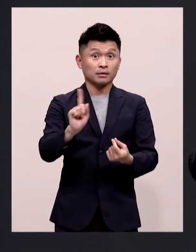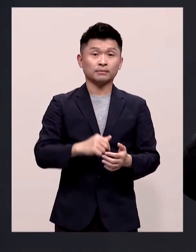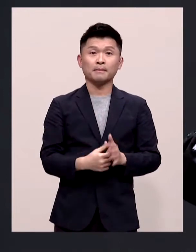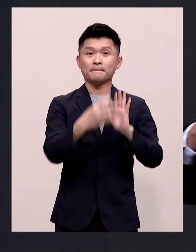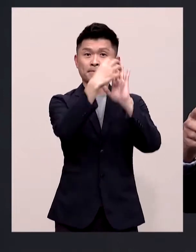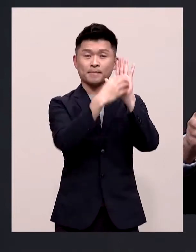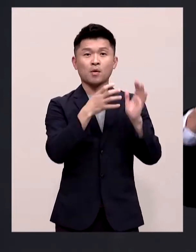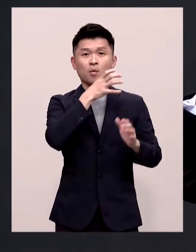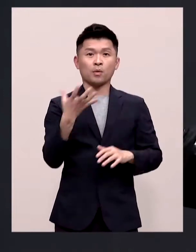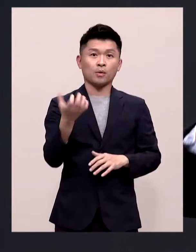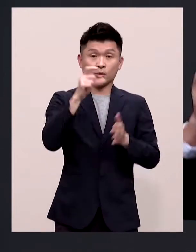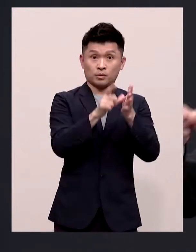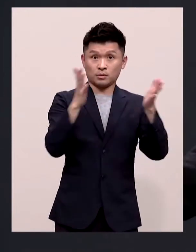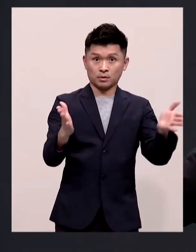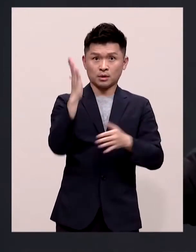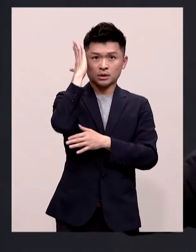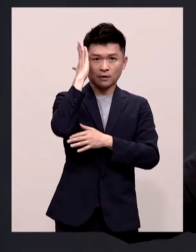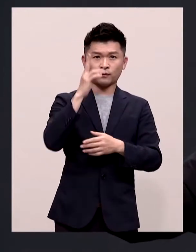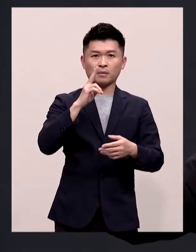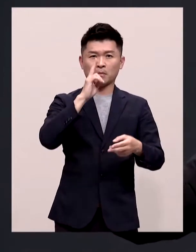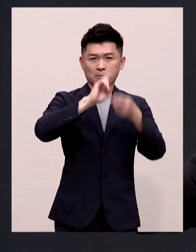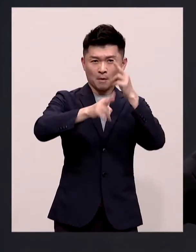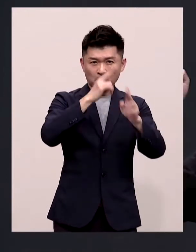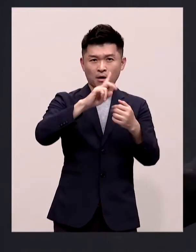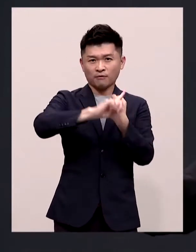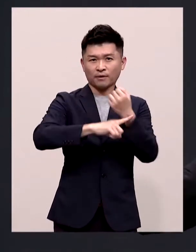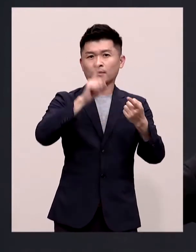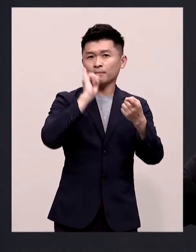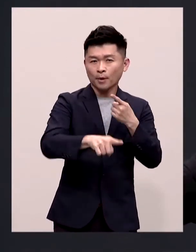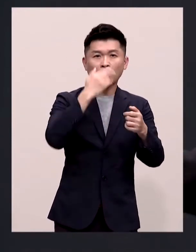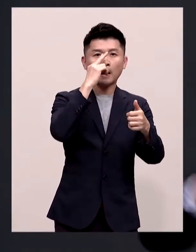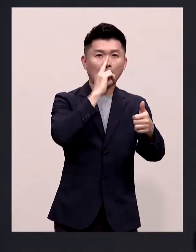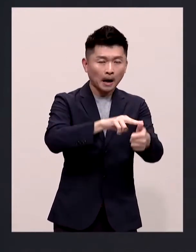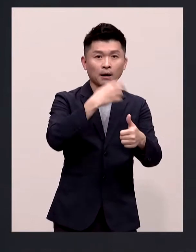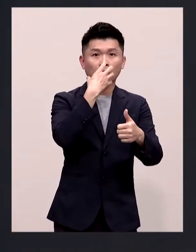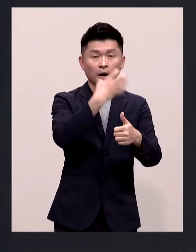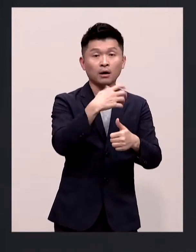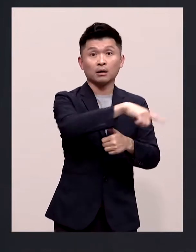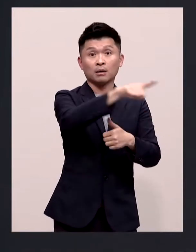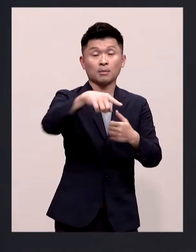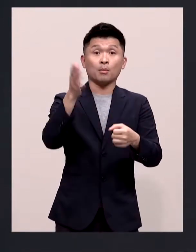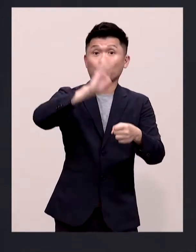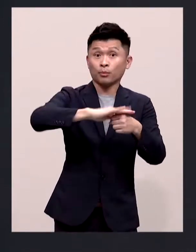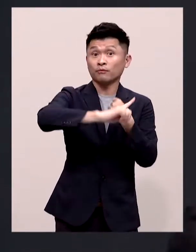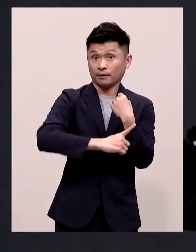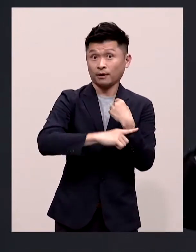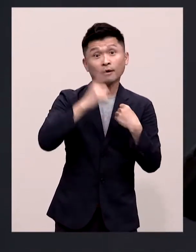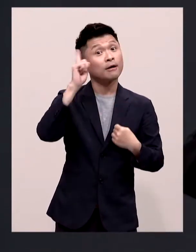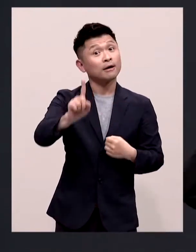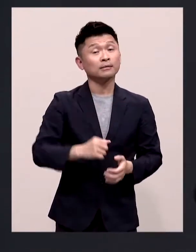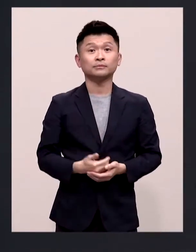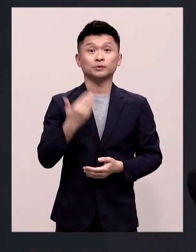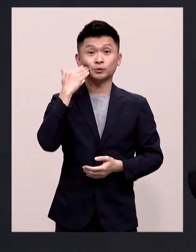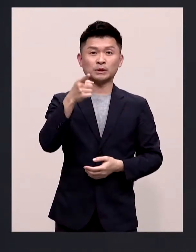威權時期 政府不當法令會受害者補償條例這條什麼情形你知道嗎